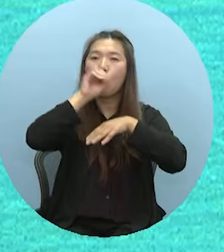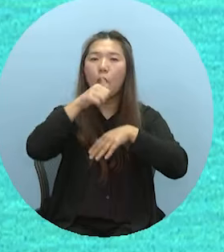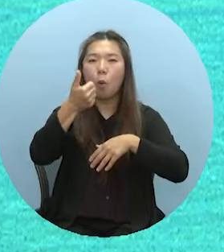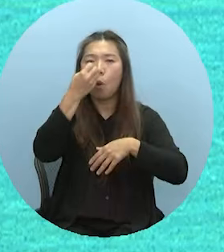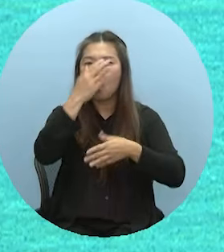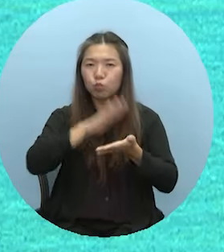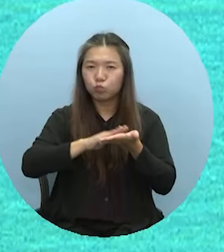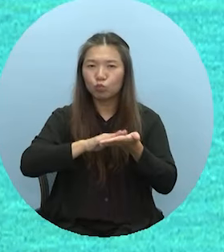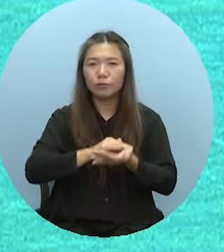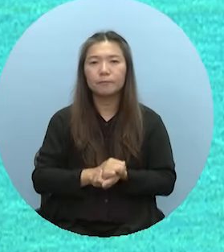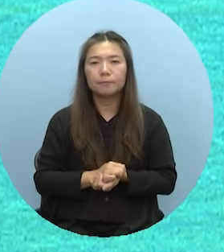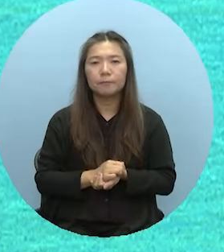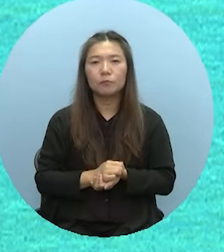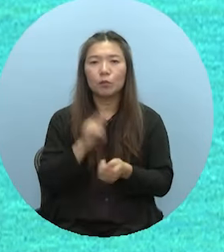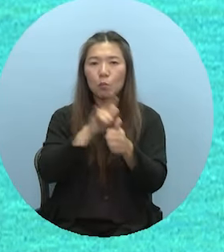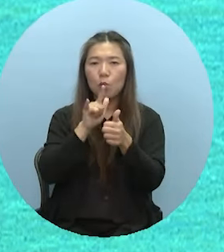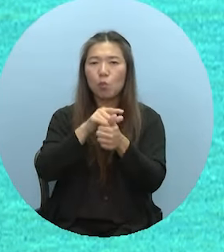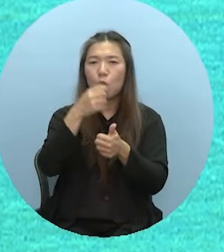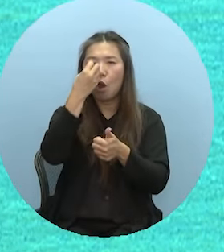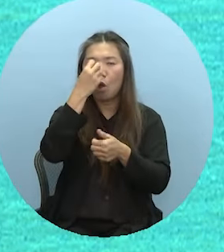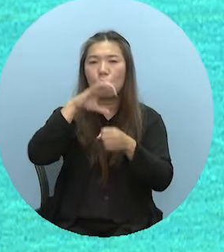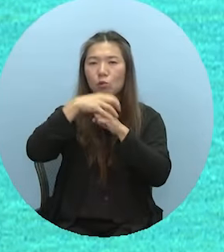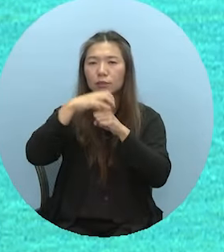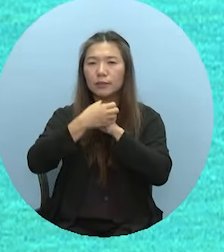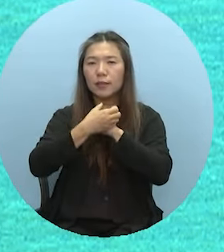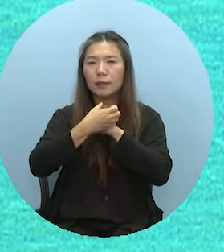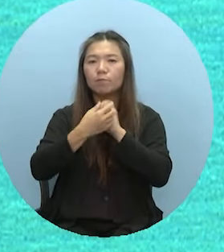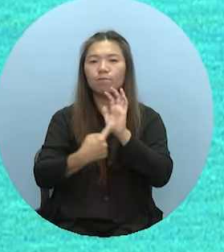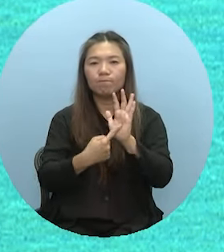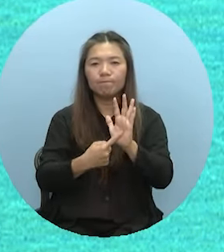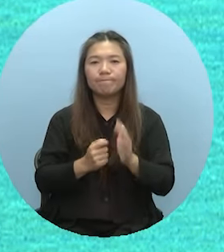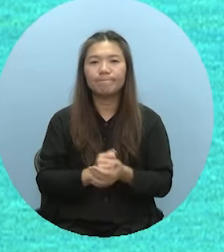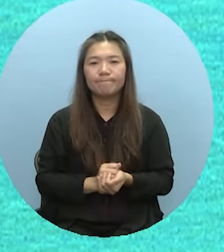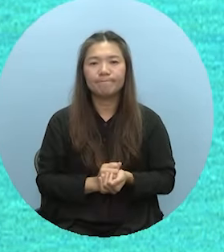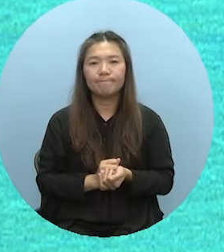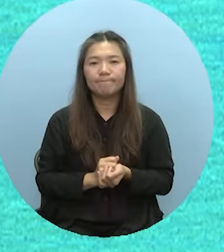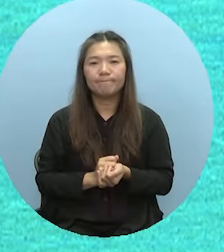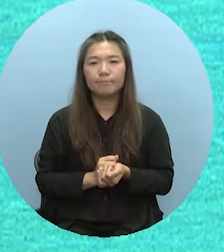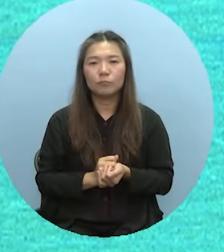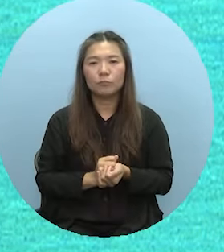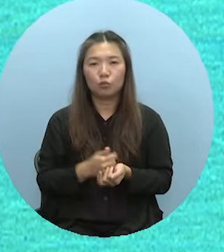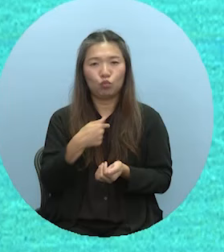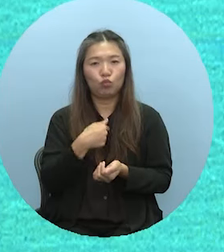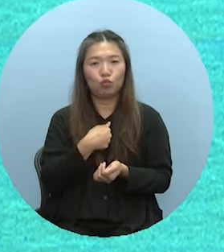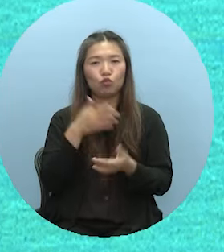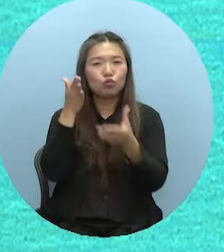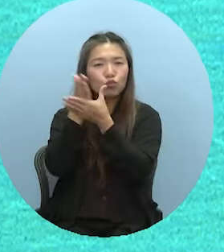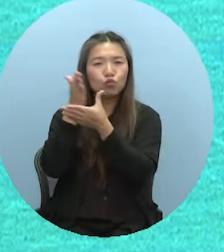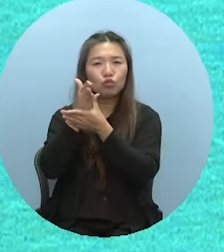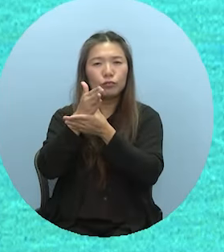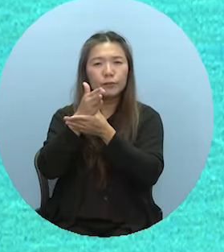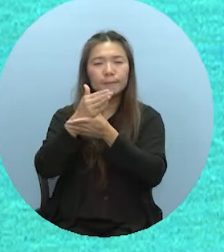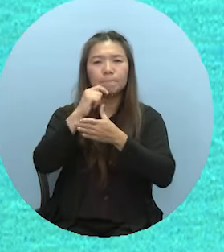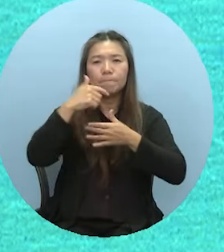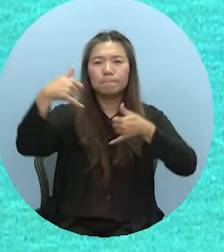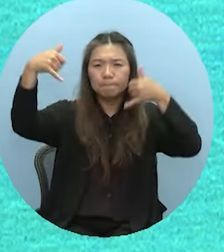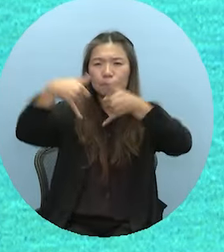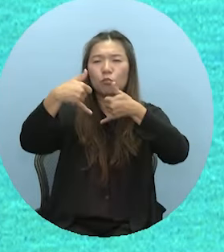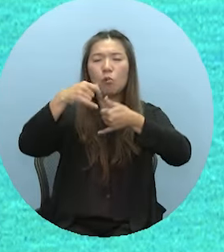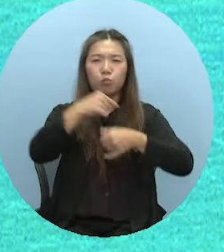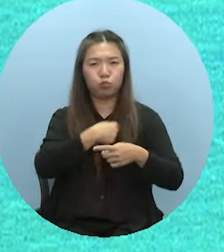故事，維護好香港國際形象；以及需要主動對接國家戰